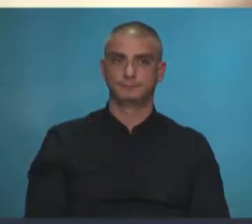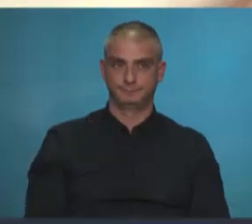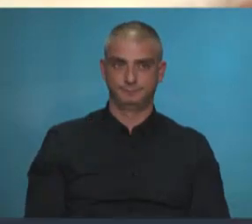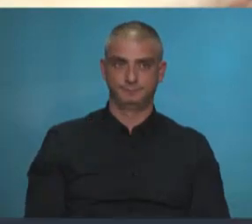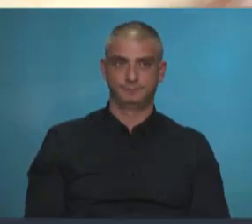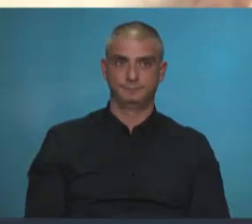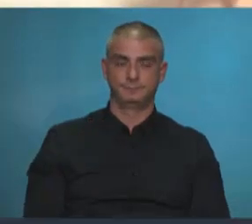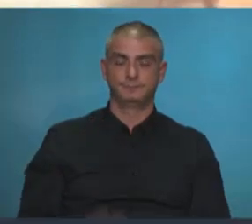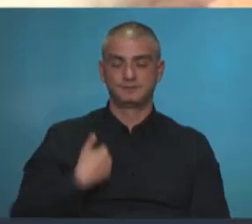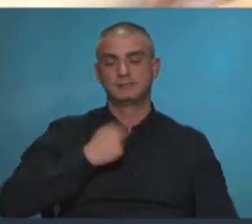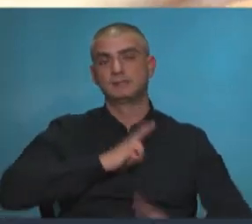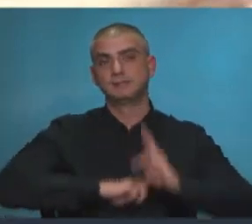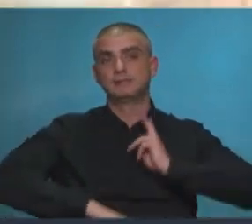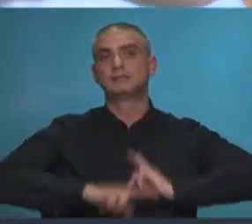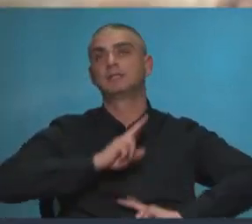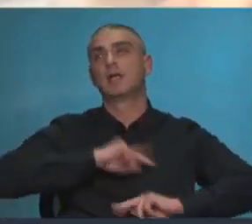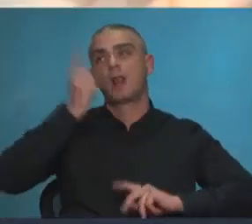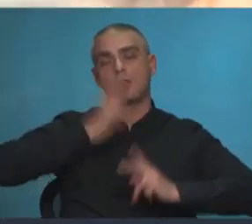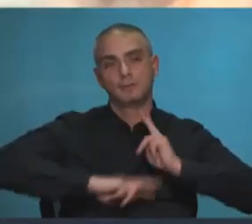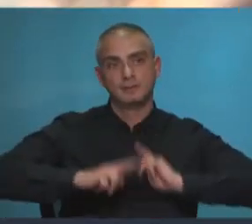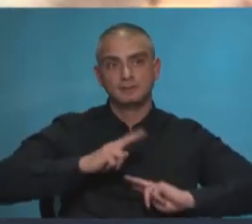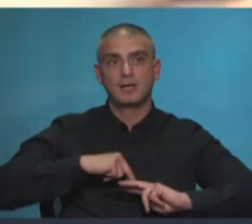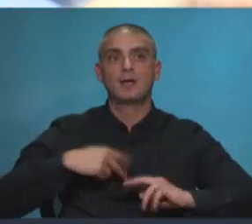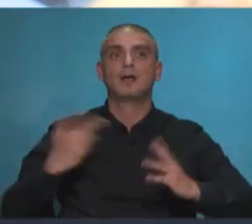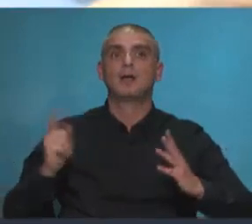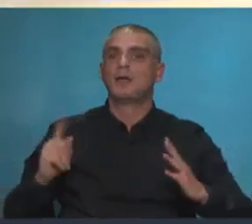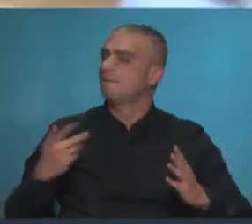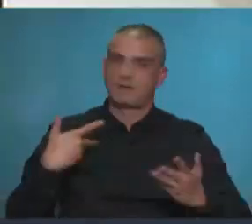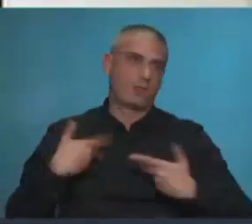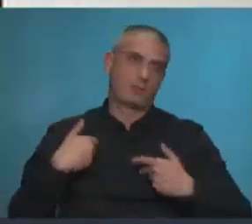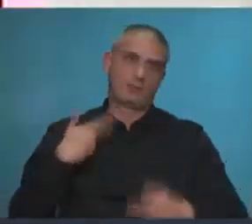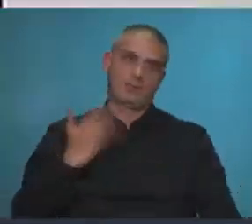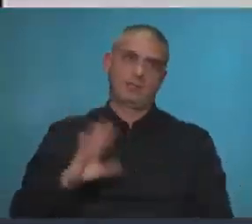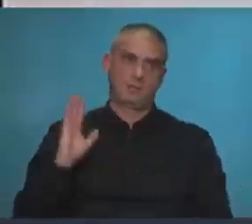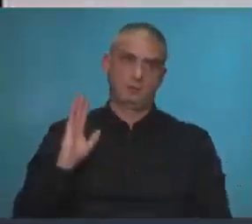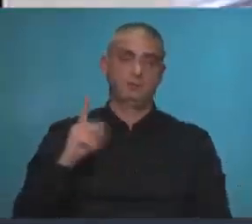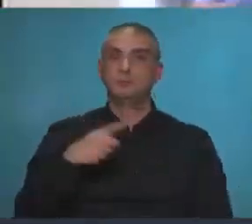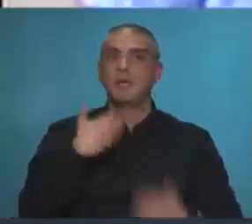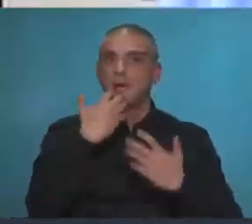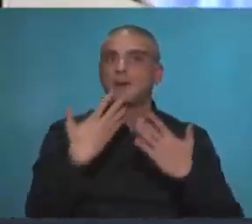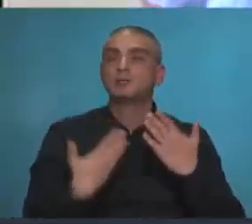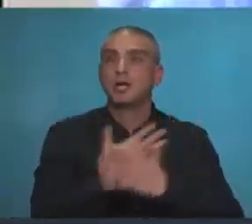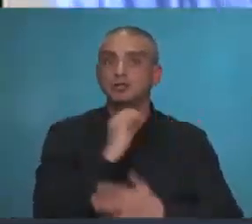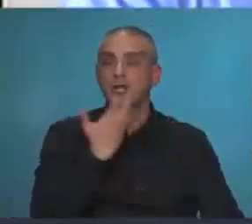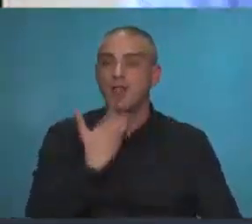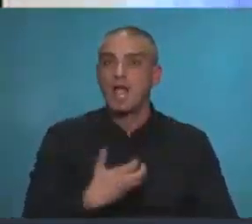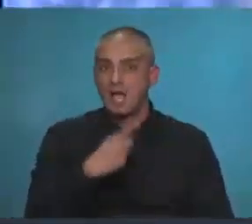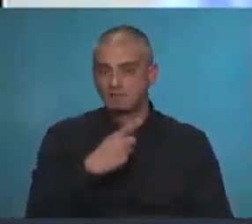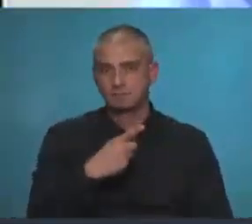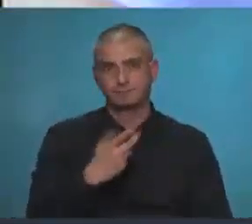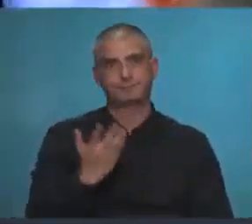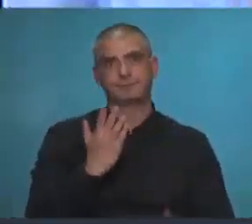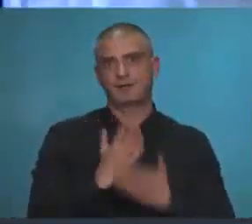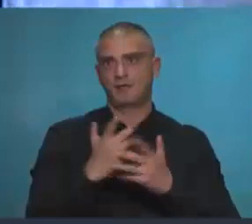יסורי סרני יא ולמוות לא נתנני. הפרשה החדשה של הרב מוטי אילון מסירה את